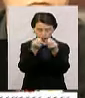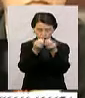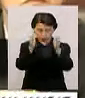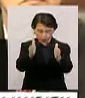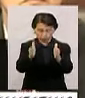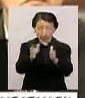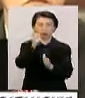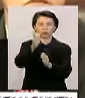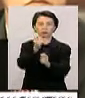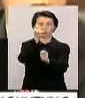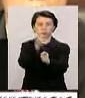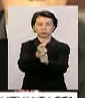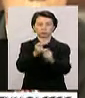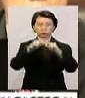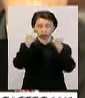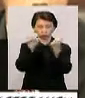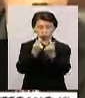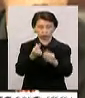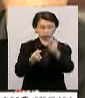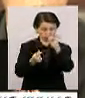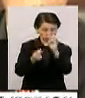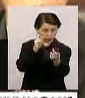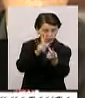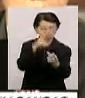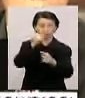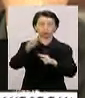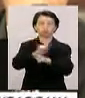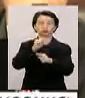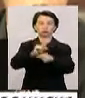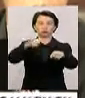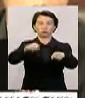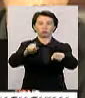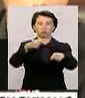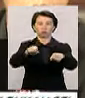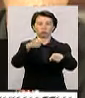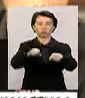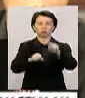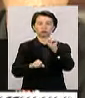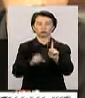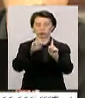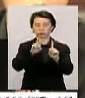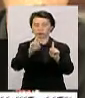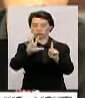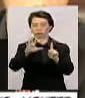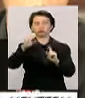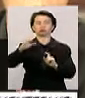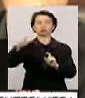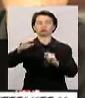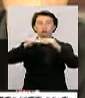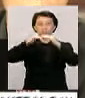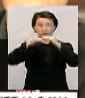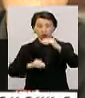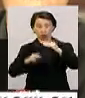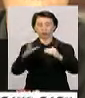akan ditetapkan kepada golongan yang layak untuk kegunaan motosikal 125cc ke bawah